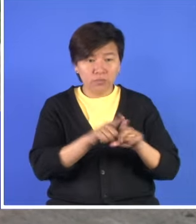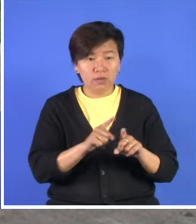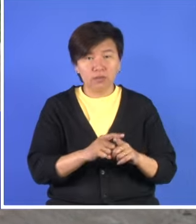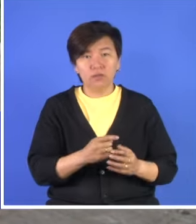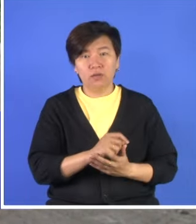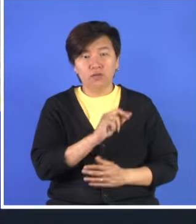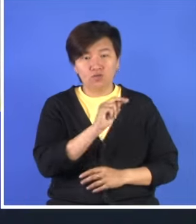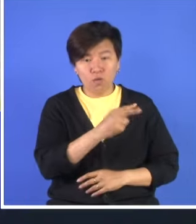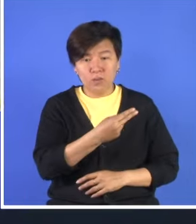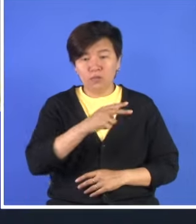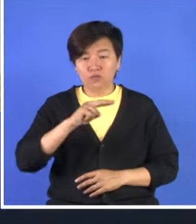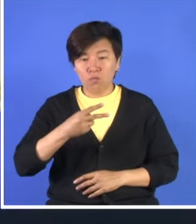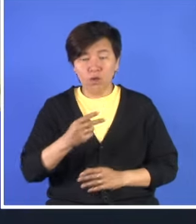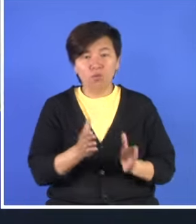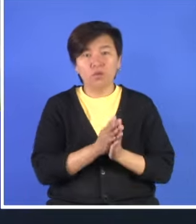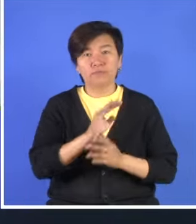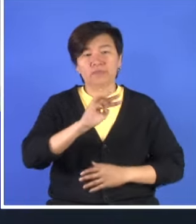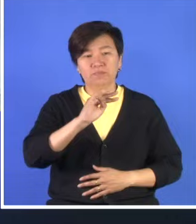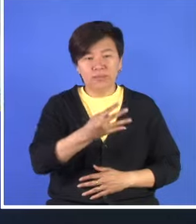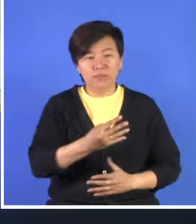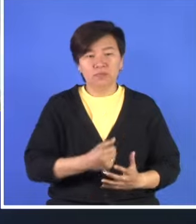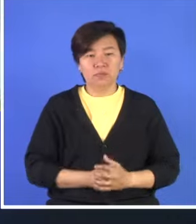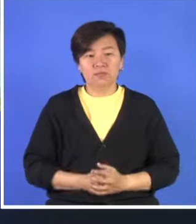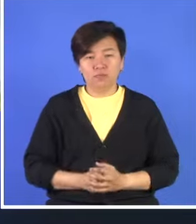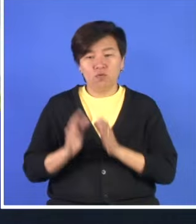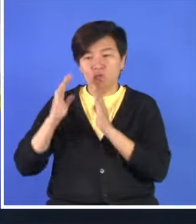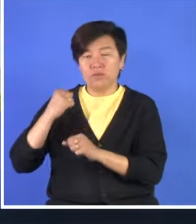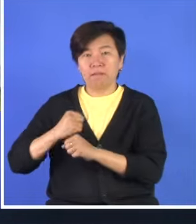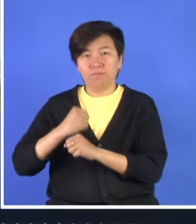2ครั้งก็ 40,000 บาทเจ้าหน้าที่การประปาเขาไปแจ้งความแล้วนะคะ